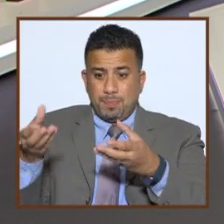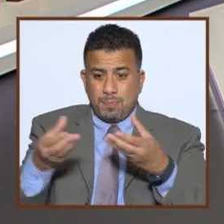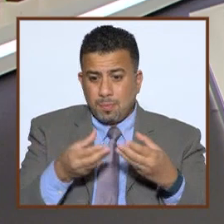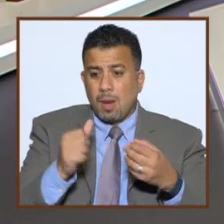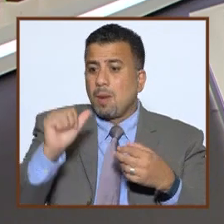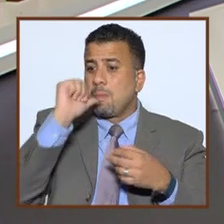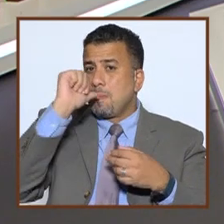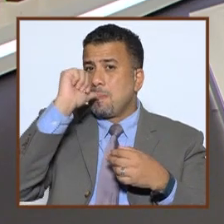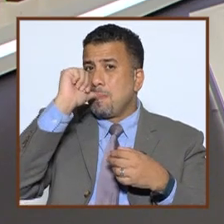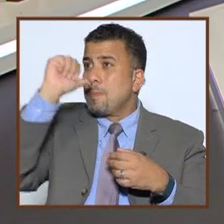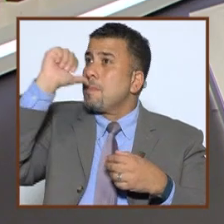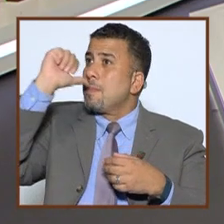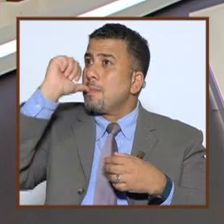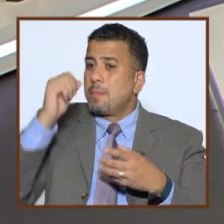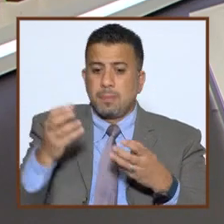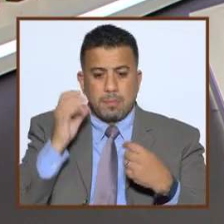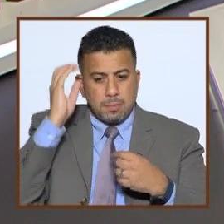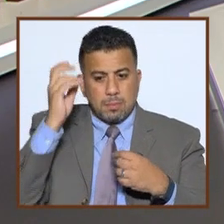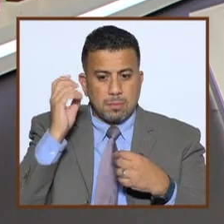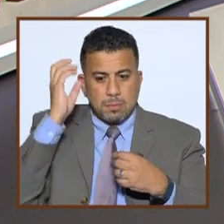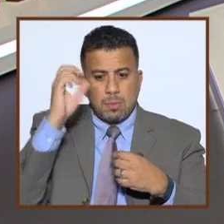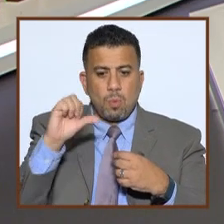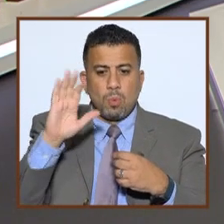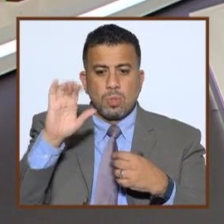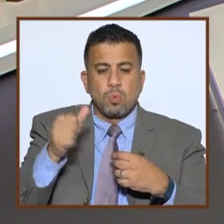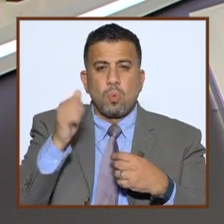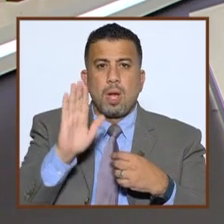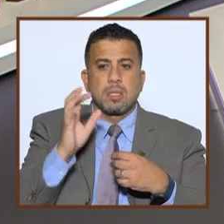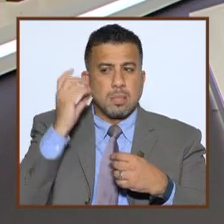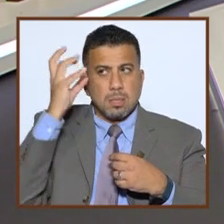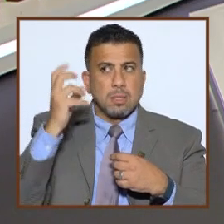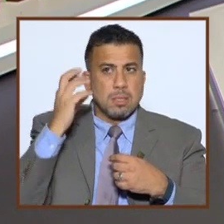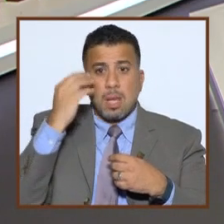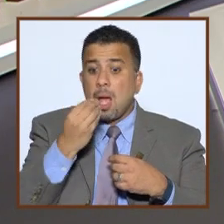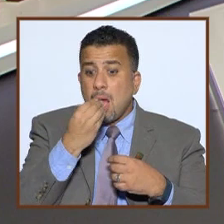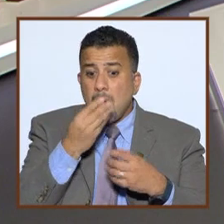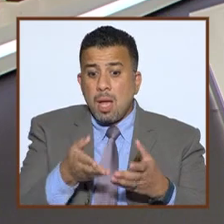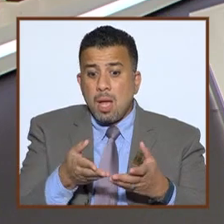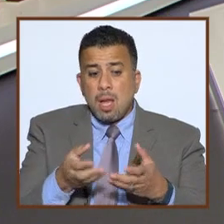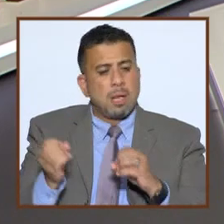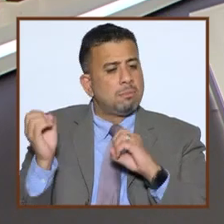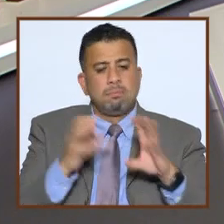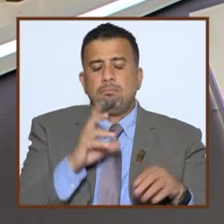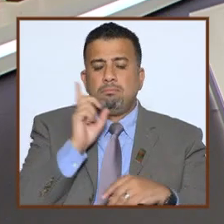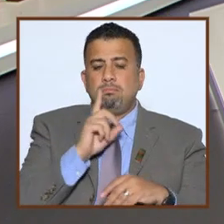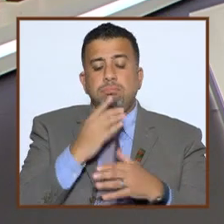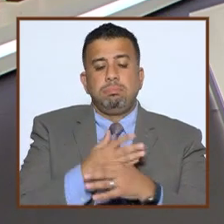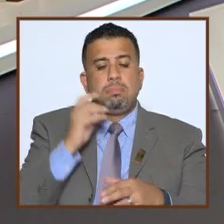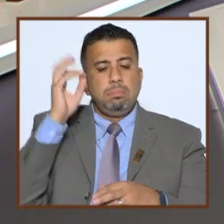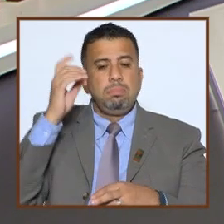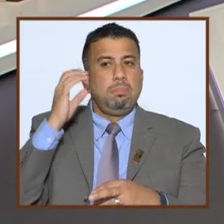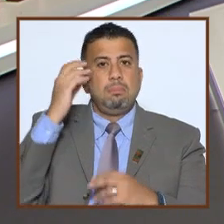المي صار معي يعني مره يا شيخ الوصال جاني بطعمك شلون اتخلص من جزاك الله خير